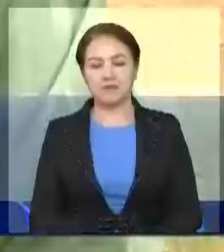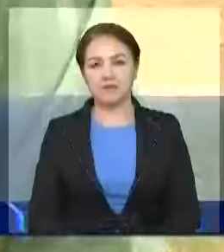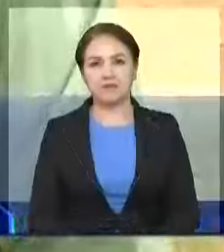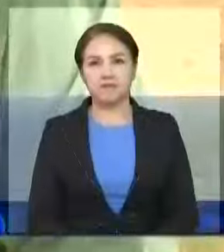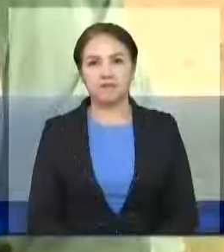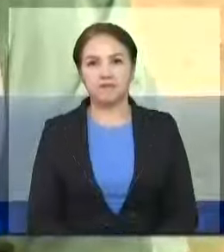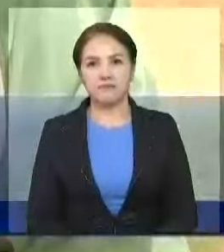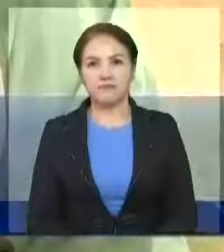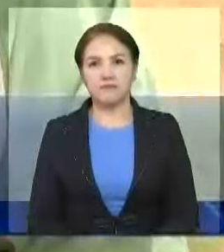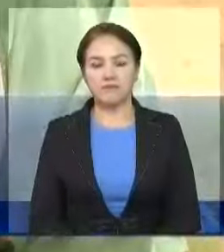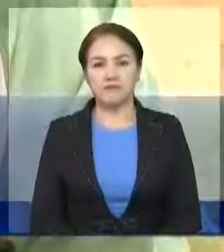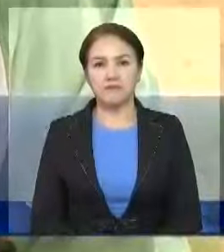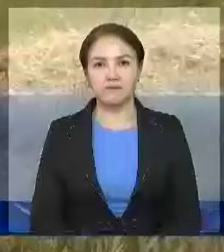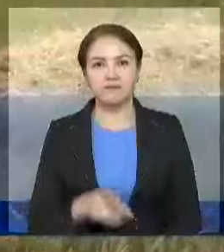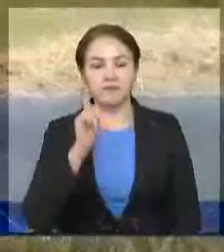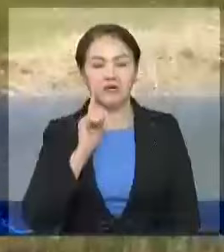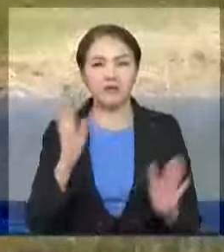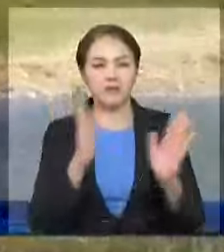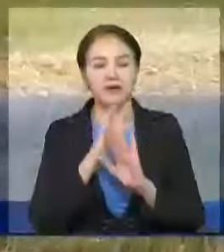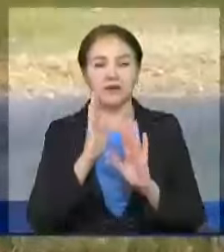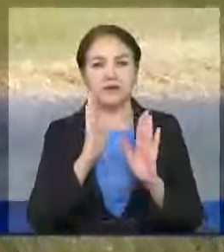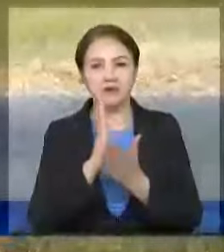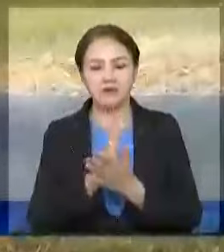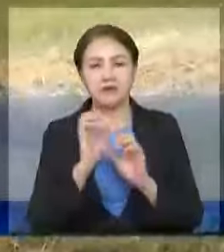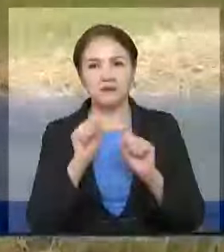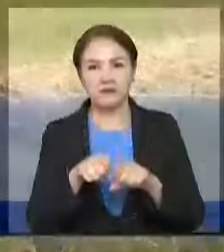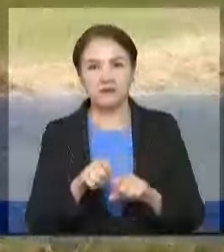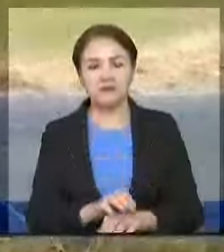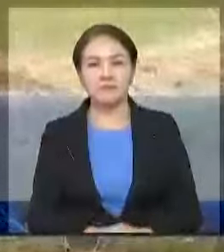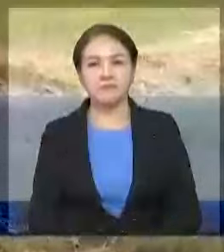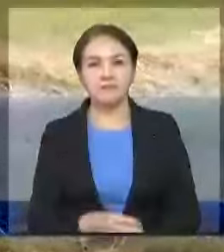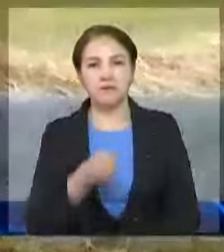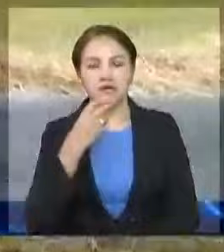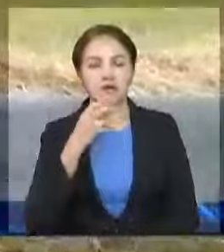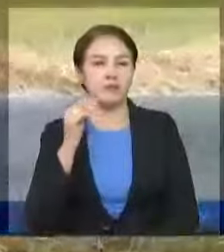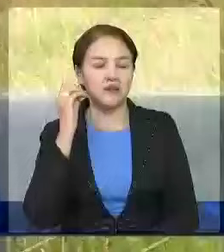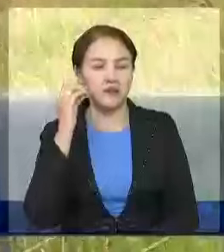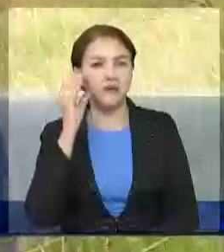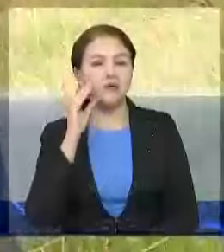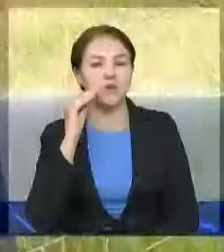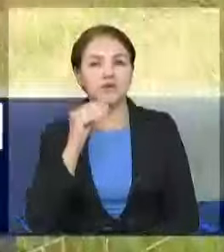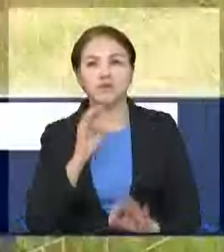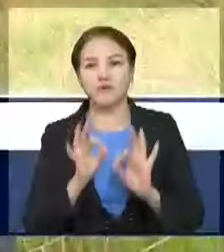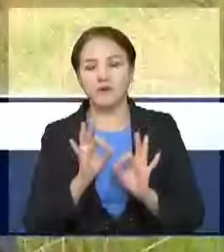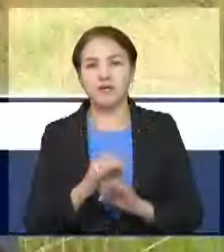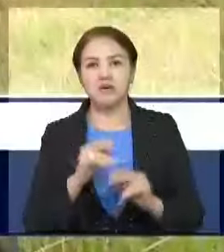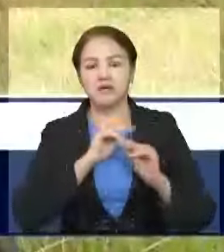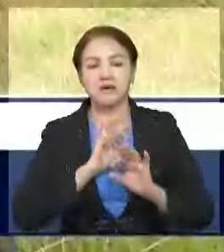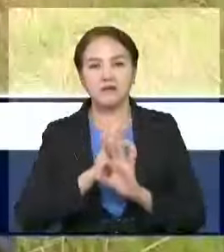Только косить. Покуда можно косить, пока погода есть, позволяет. Ну, нормально. Обед вовремя, ужин вовремя. Работа